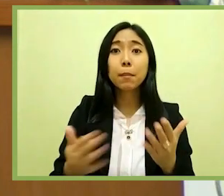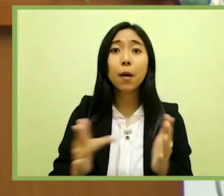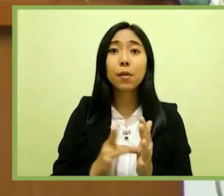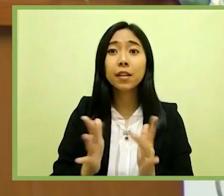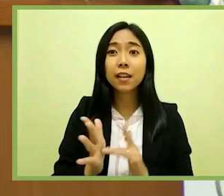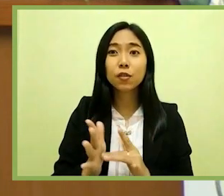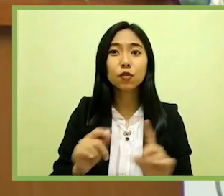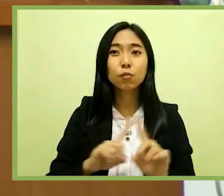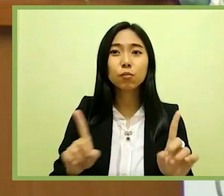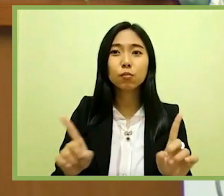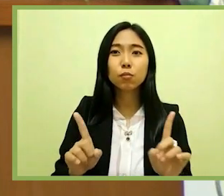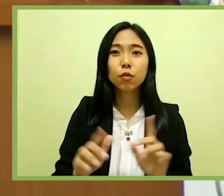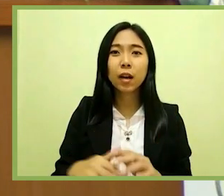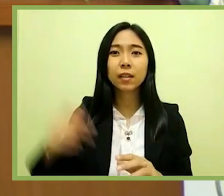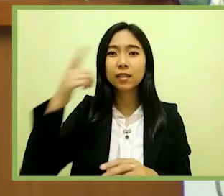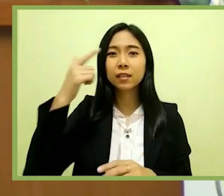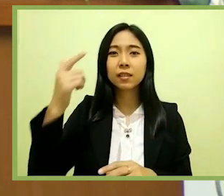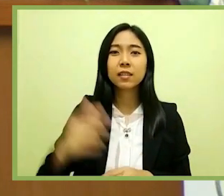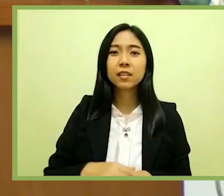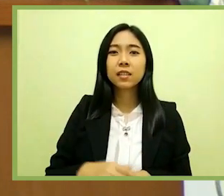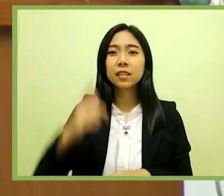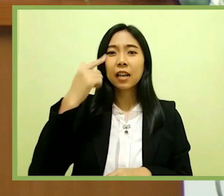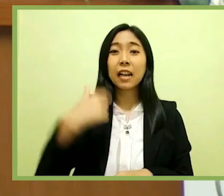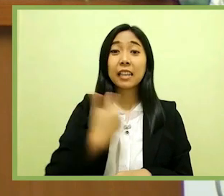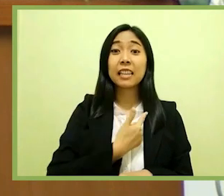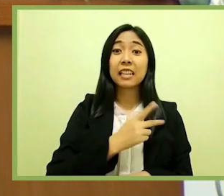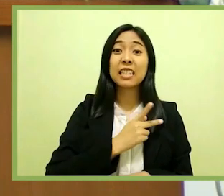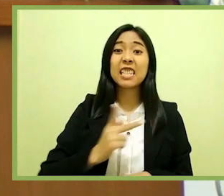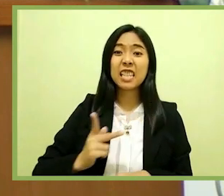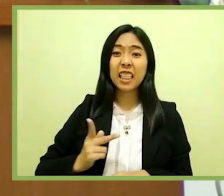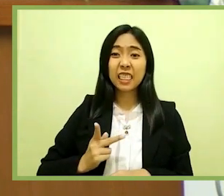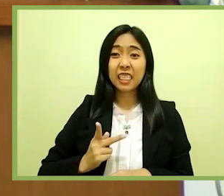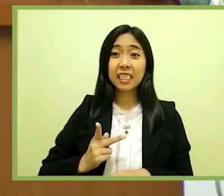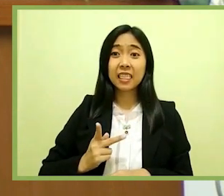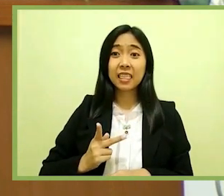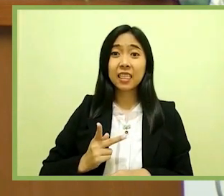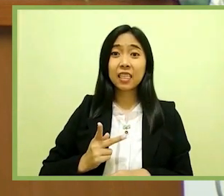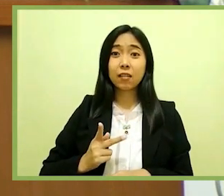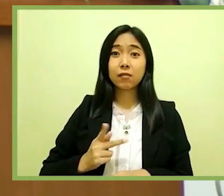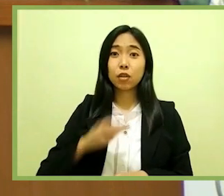itu bukan dengan atribut kekristenan kita, ya, bukan dengan salib yang besar,